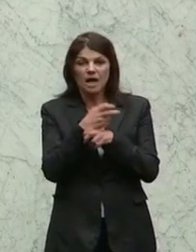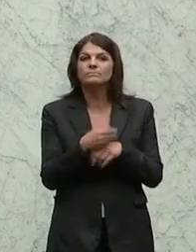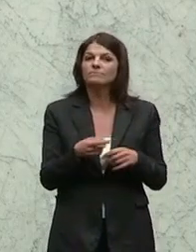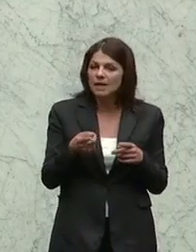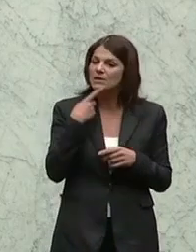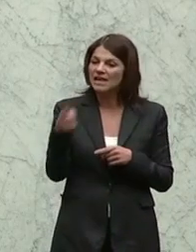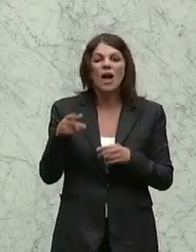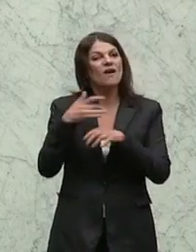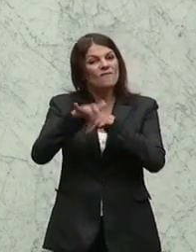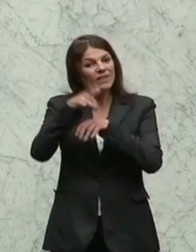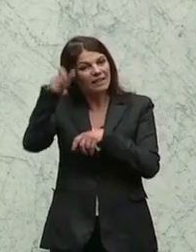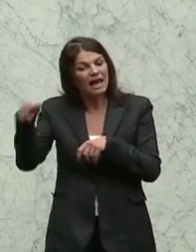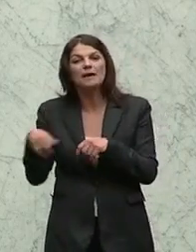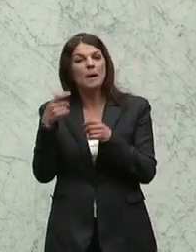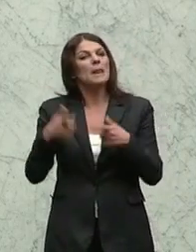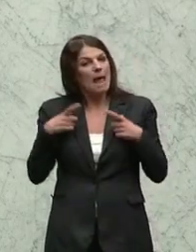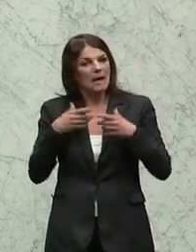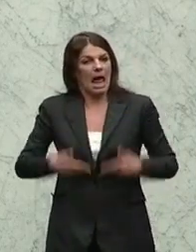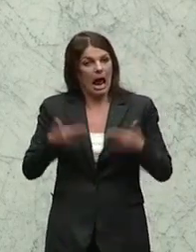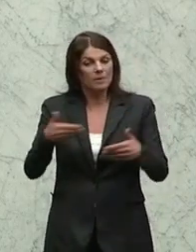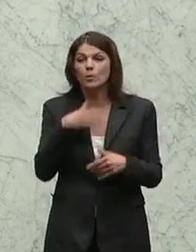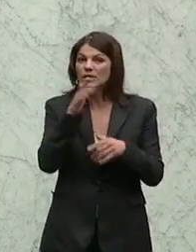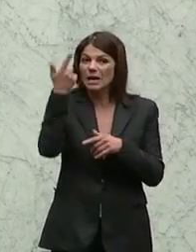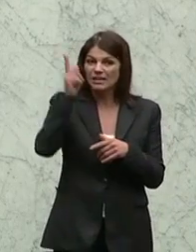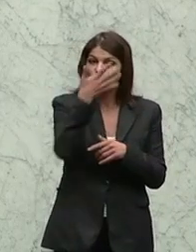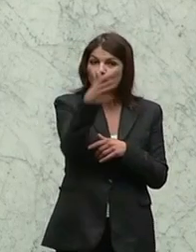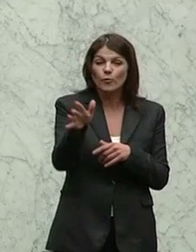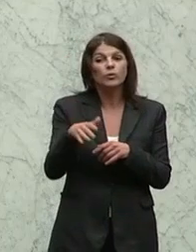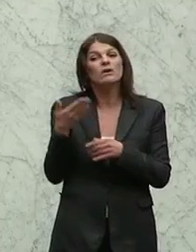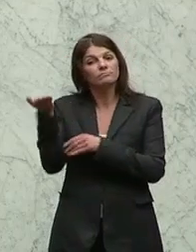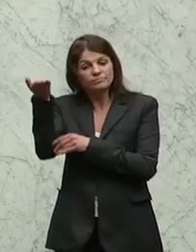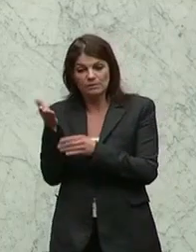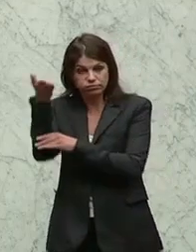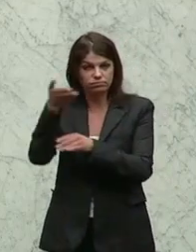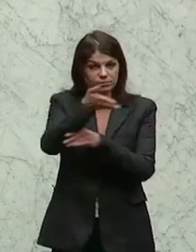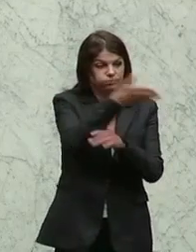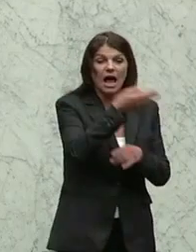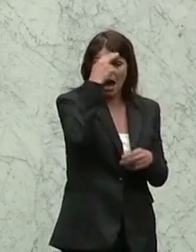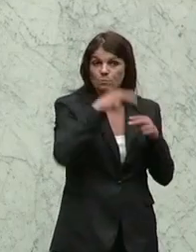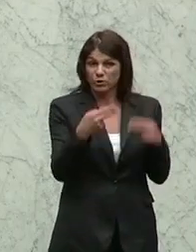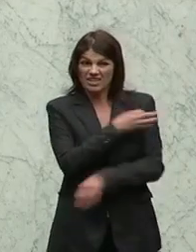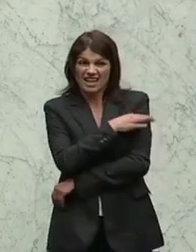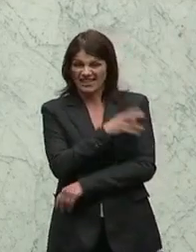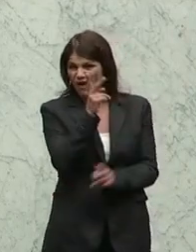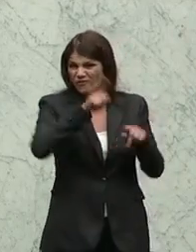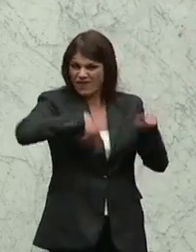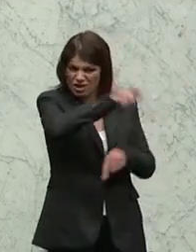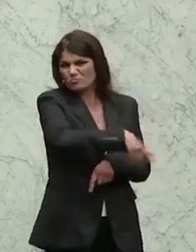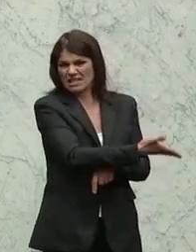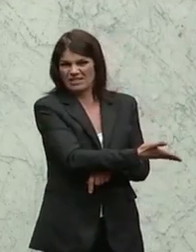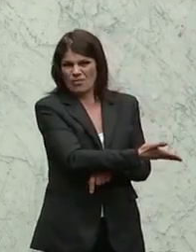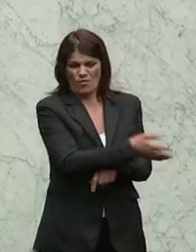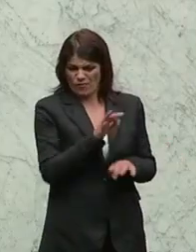leben Heimat. 2500 Gastronomen werden wir besuchen. Ich muss aber den Herrn Bundeskanzler, der wahrscheinlich wirklich der falsche Adressat ist,